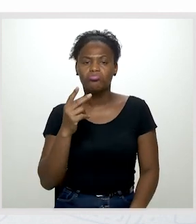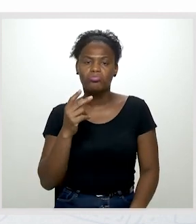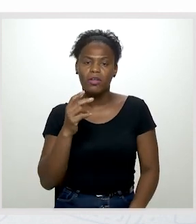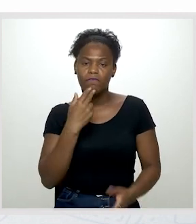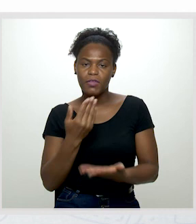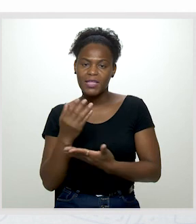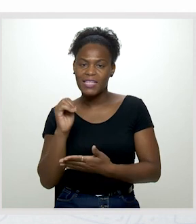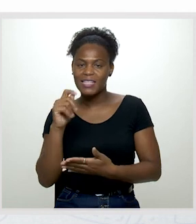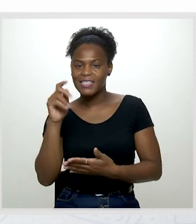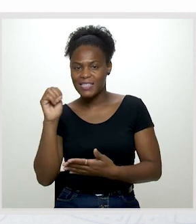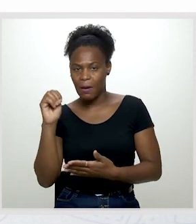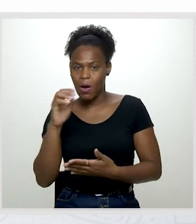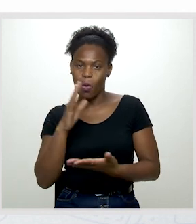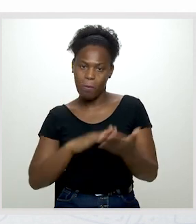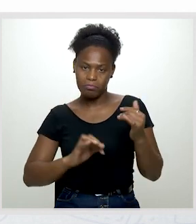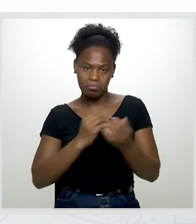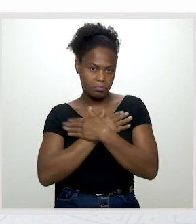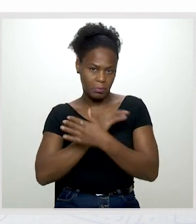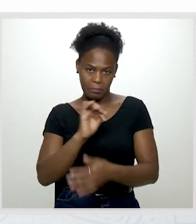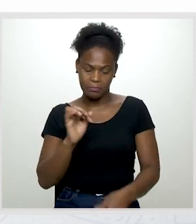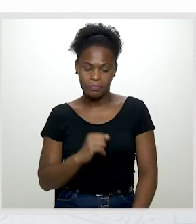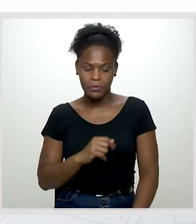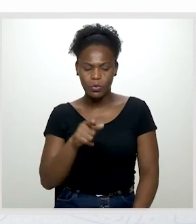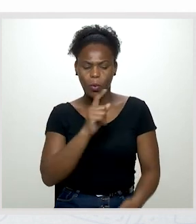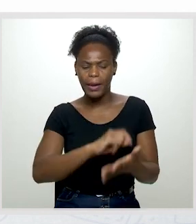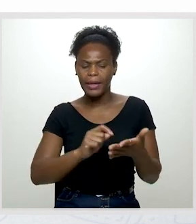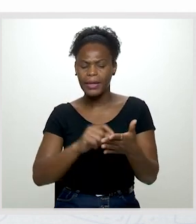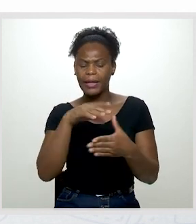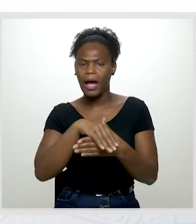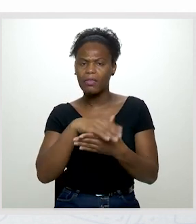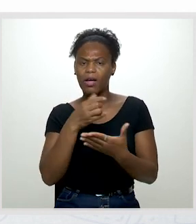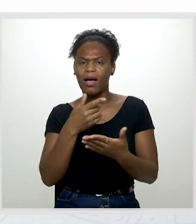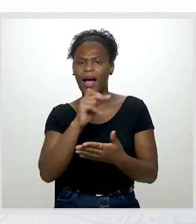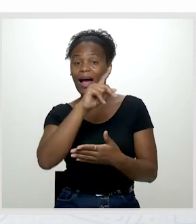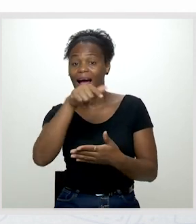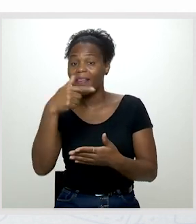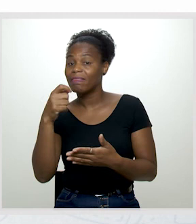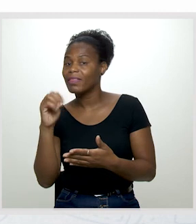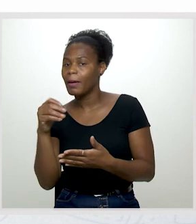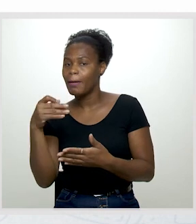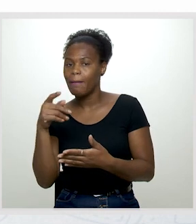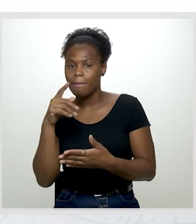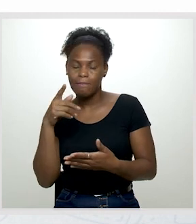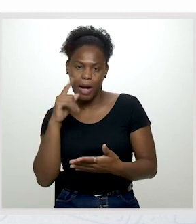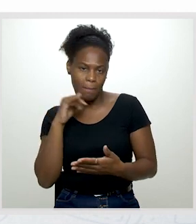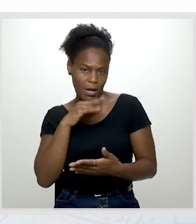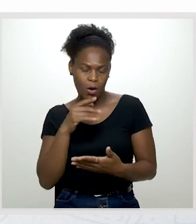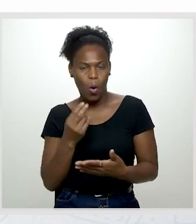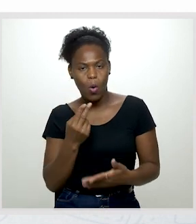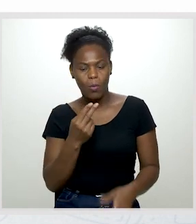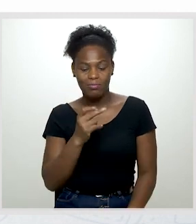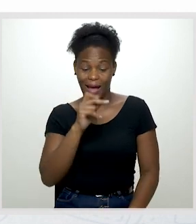copains? Invite ses copains. Tu écris une lettre à tes parents ou tu écris une lettre tes